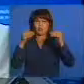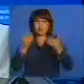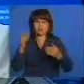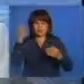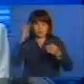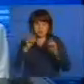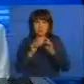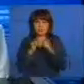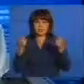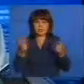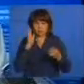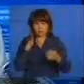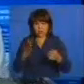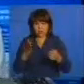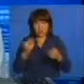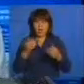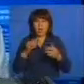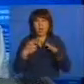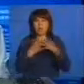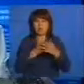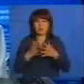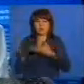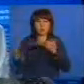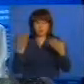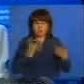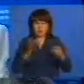мектептер ашылады. Сонымен қатар мынау ауылдың балаларын тарту